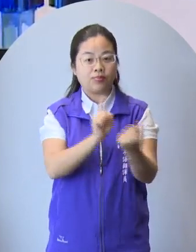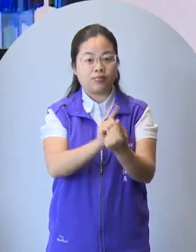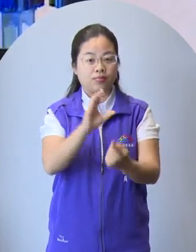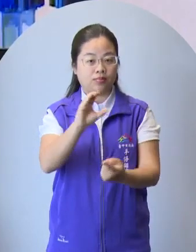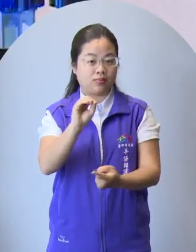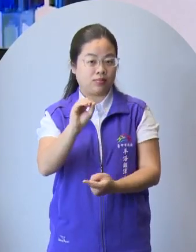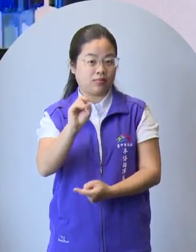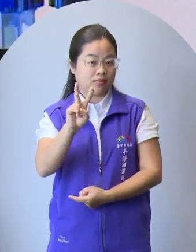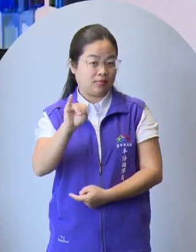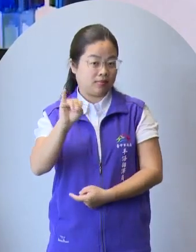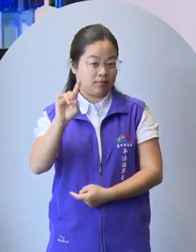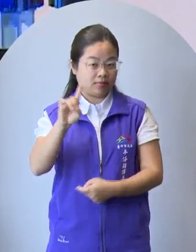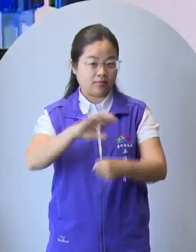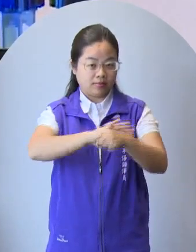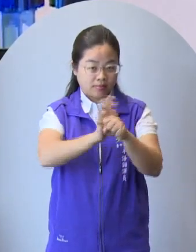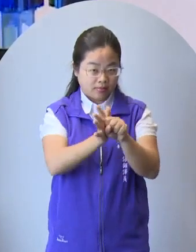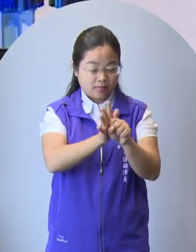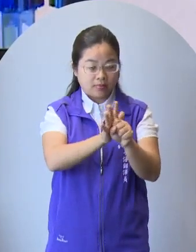经